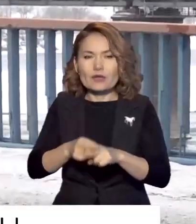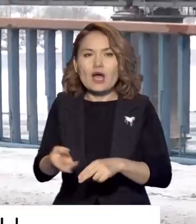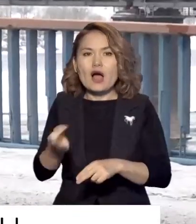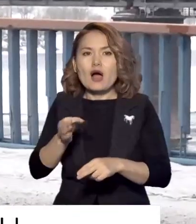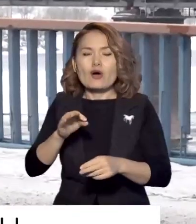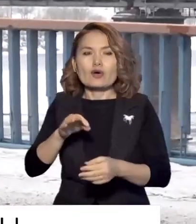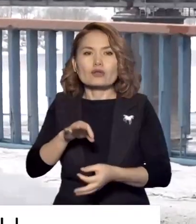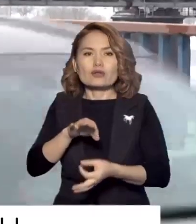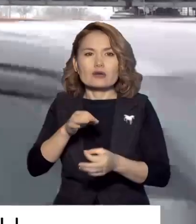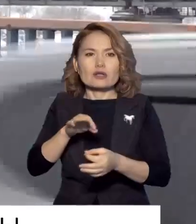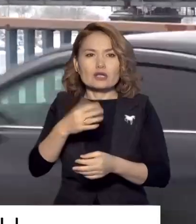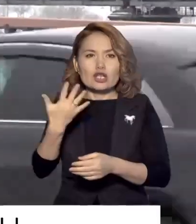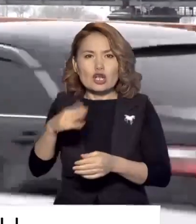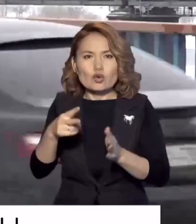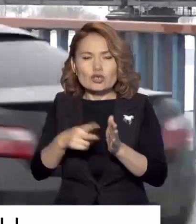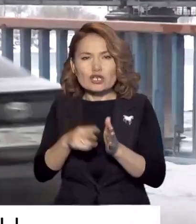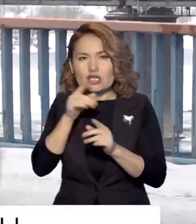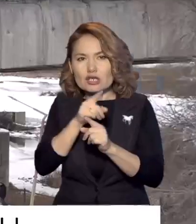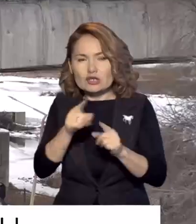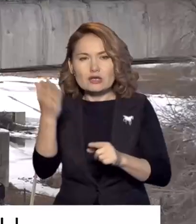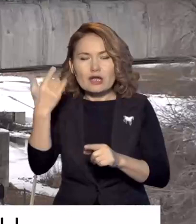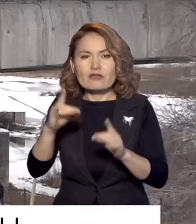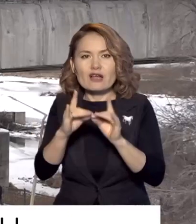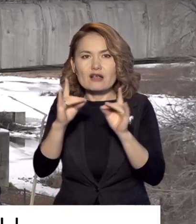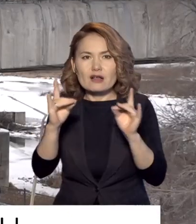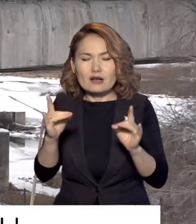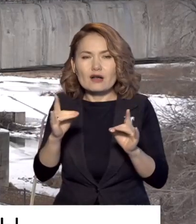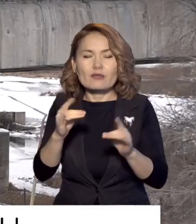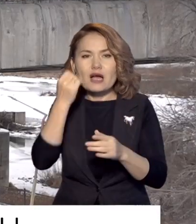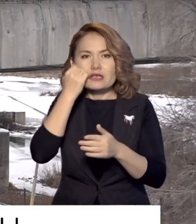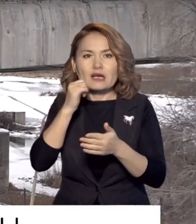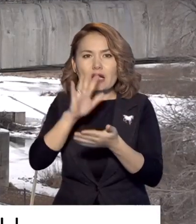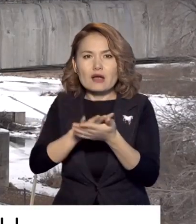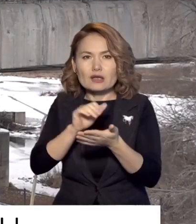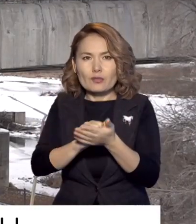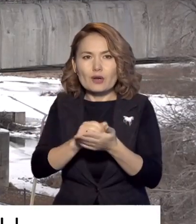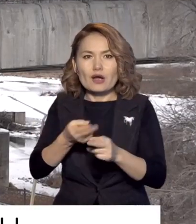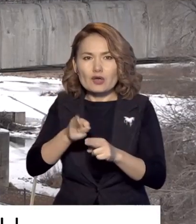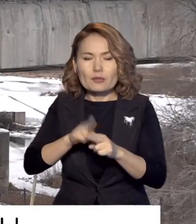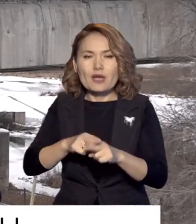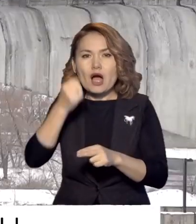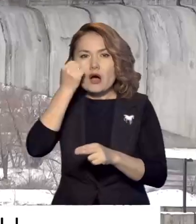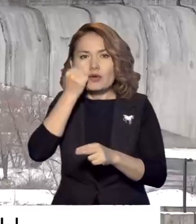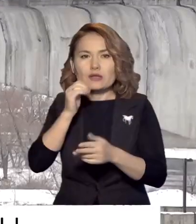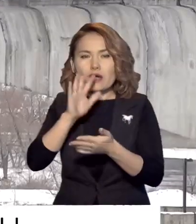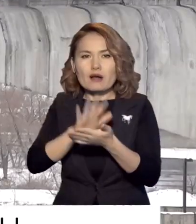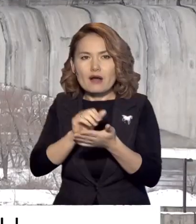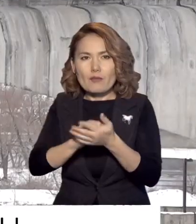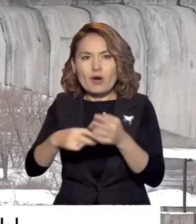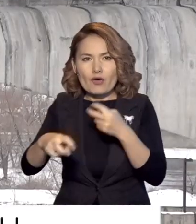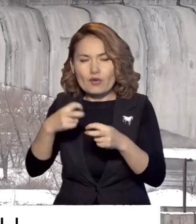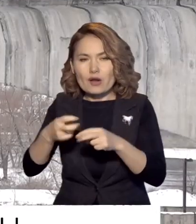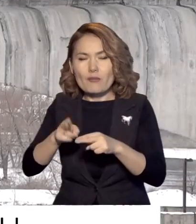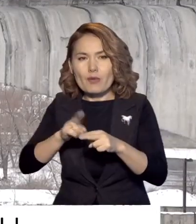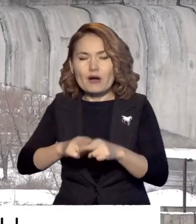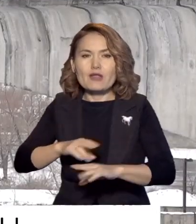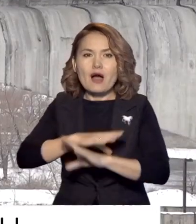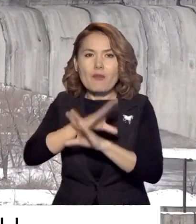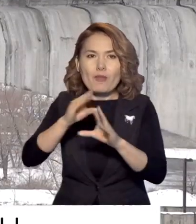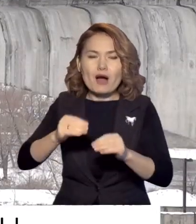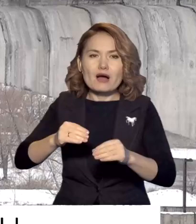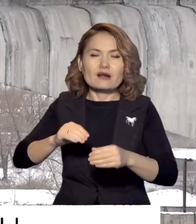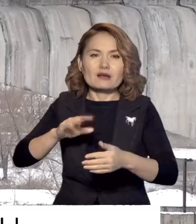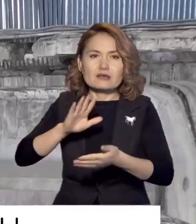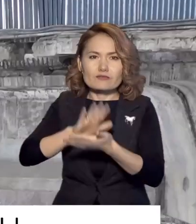тұрған өткел 57 жыл бұрын пайдалануға берілген. Апатты жағдайда деп танылғалы бірнеше жыл болды. Әбден тозған көпірдің жақтаулары мен бетондары